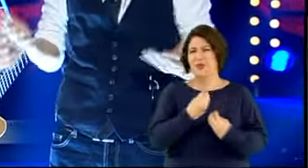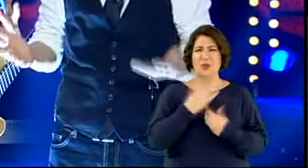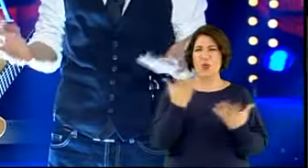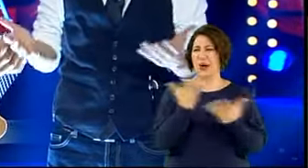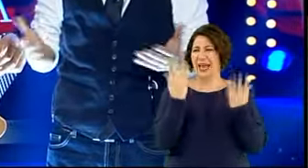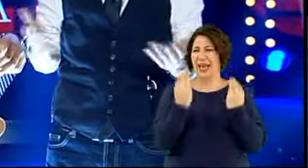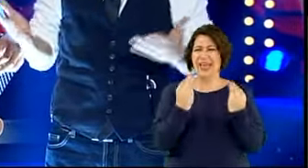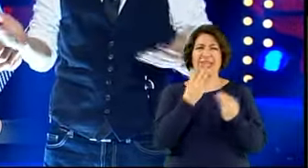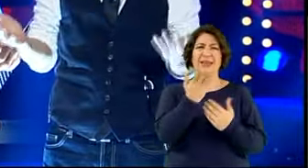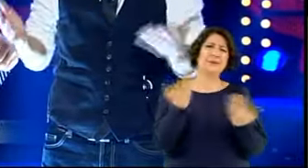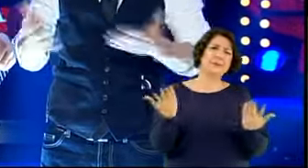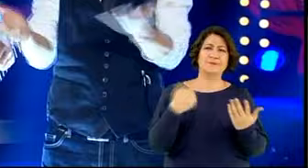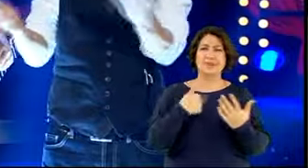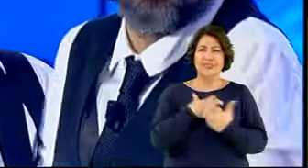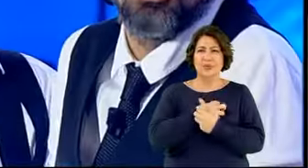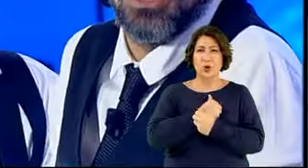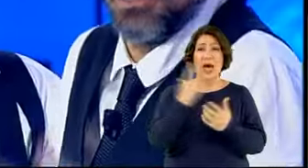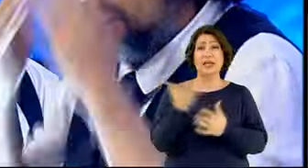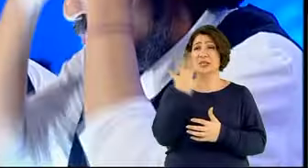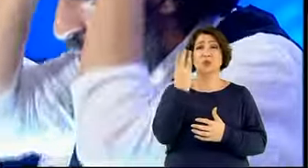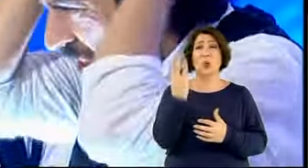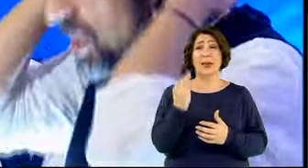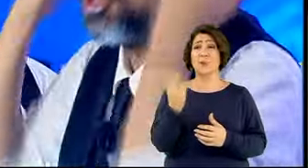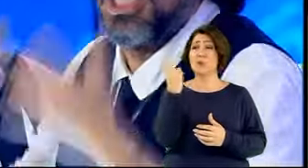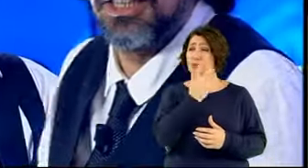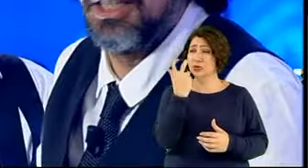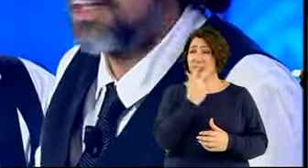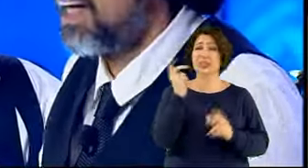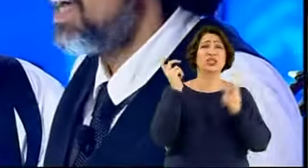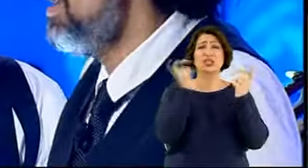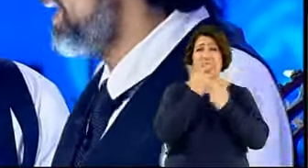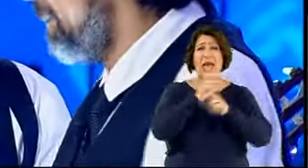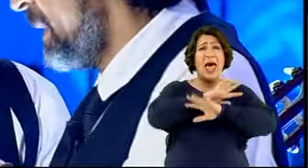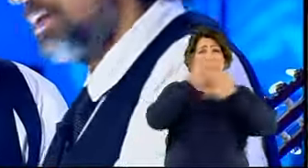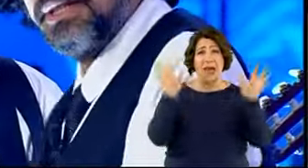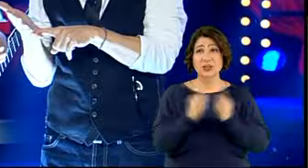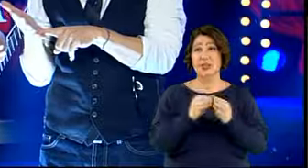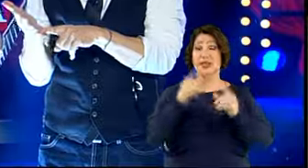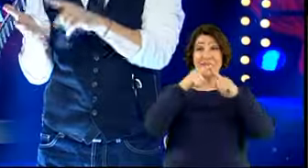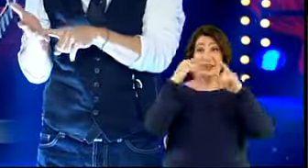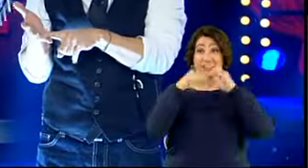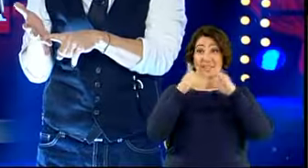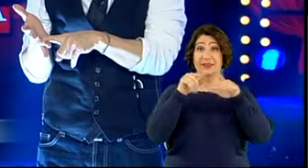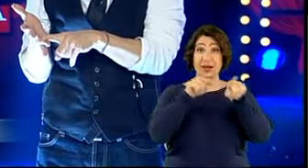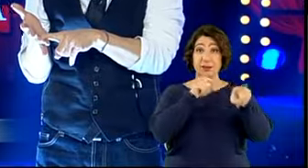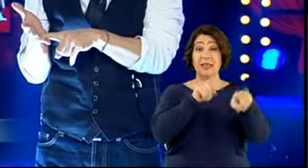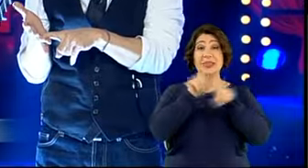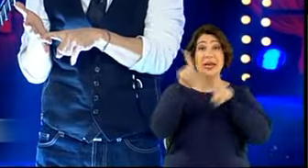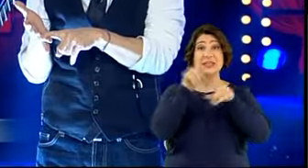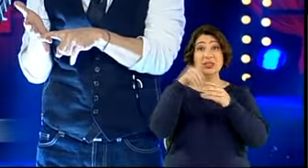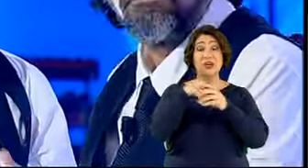kadar yapacak iyi ki. Şey, o kadar iyi ki, her şeyi çok iyi adamın. Müziği, şarkıları vesaire. Peki, Twitter'dan takip ediyoruz. İnternet sitesi